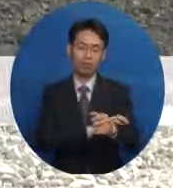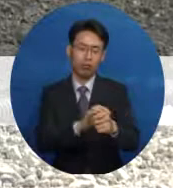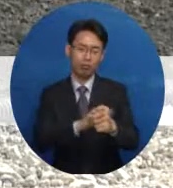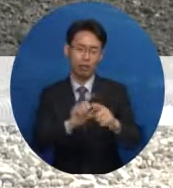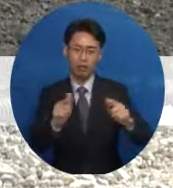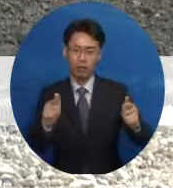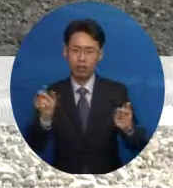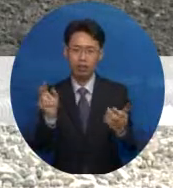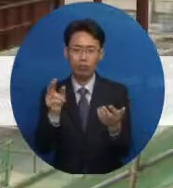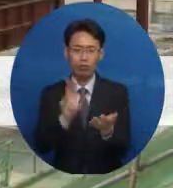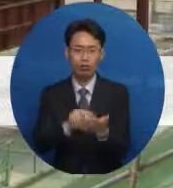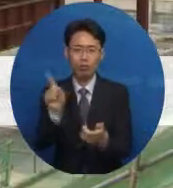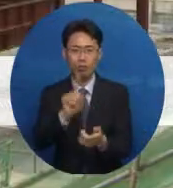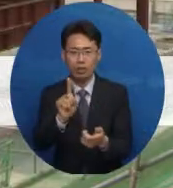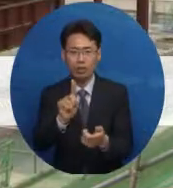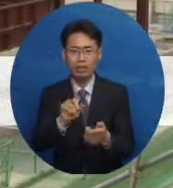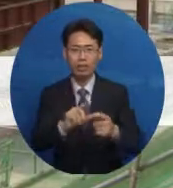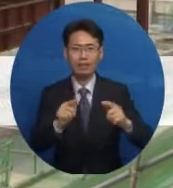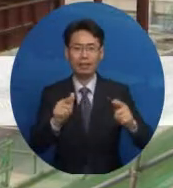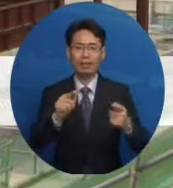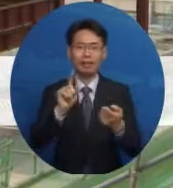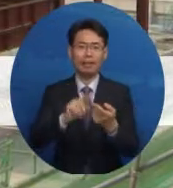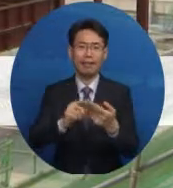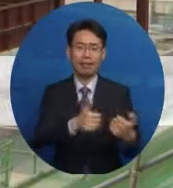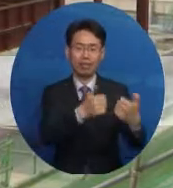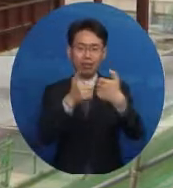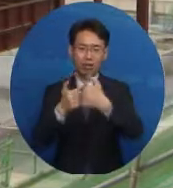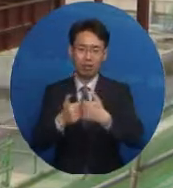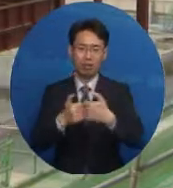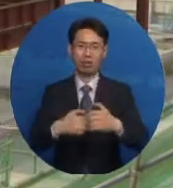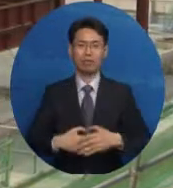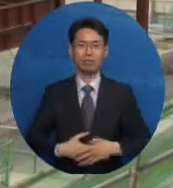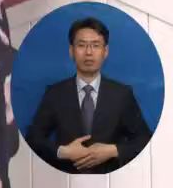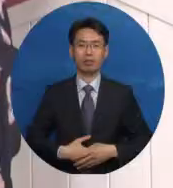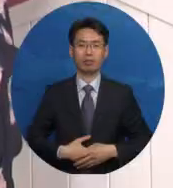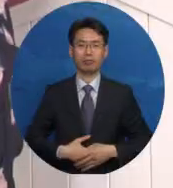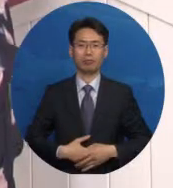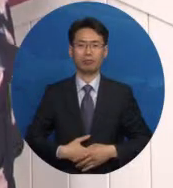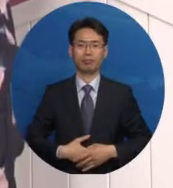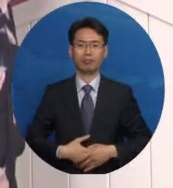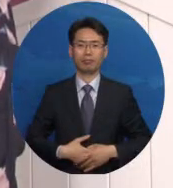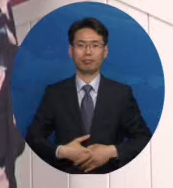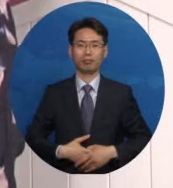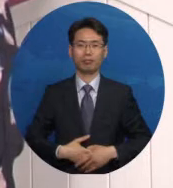승객의 불편이 예상되는 다양한 문제점들이 논의됐습니다.